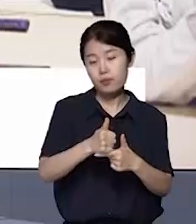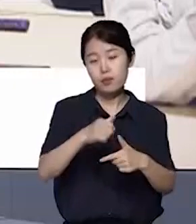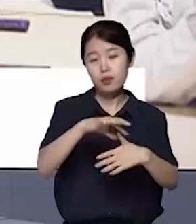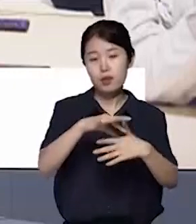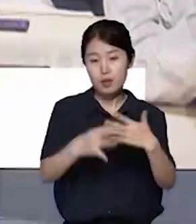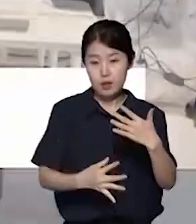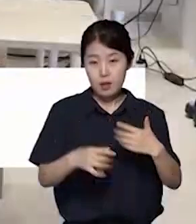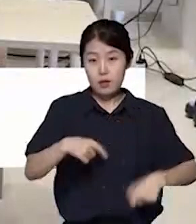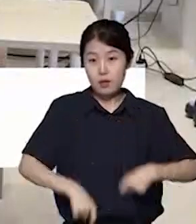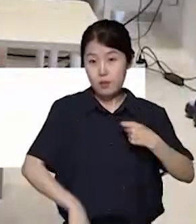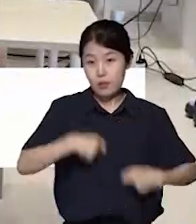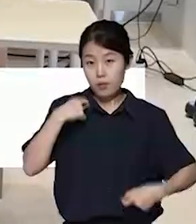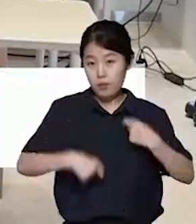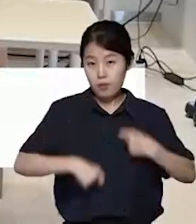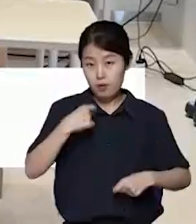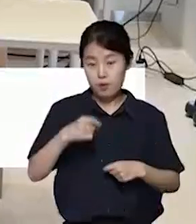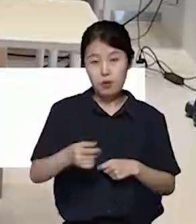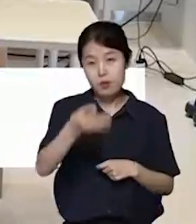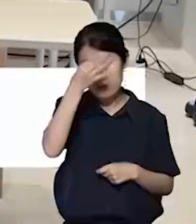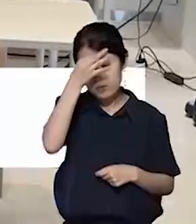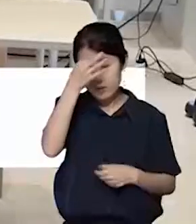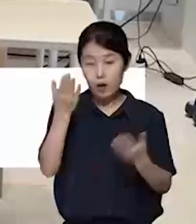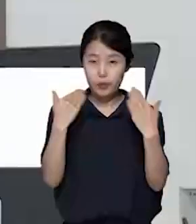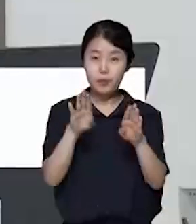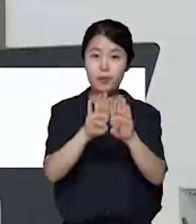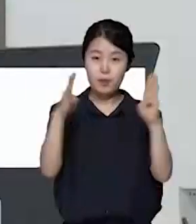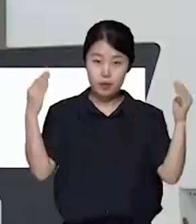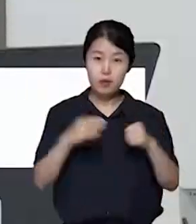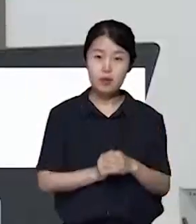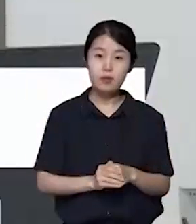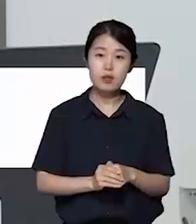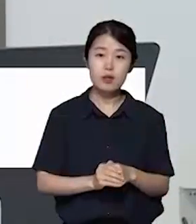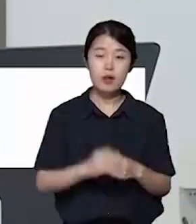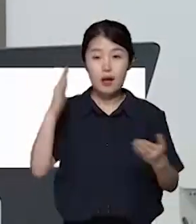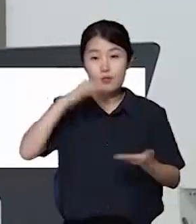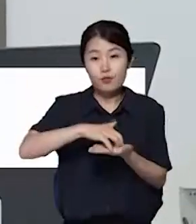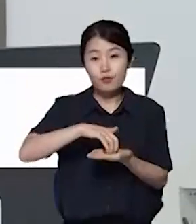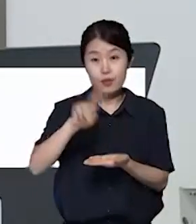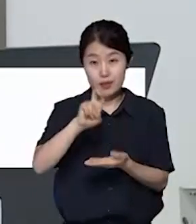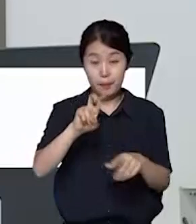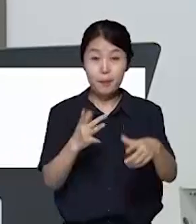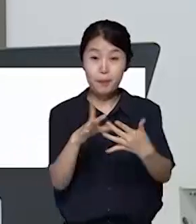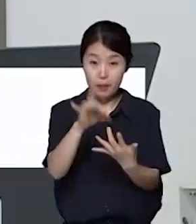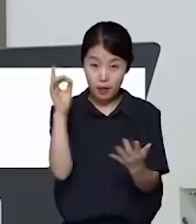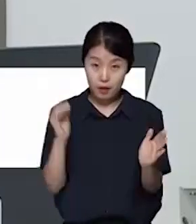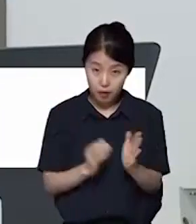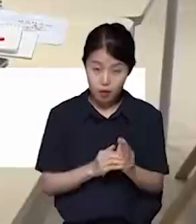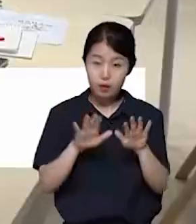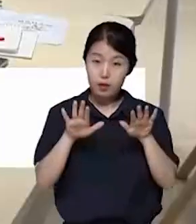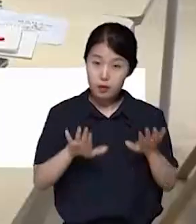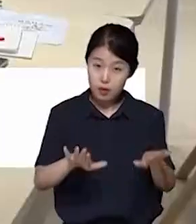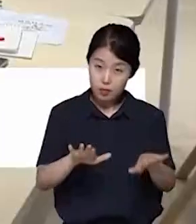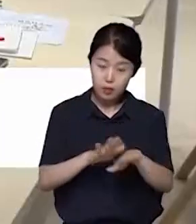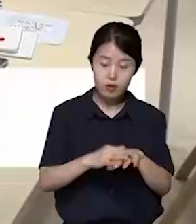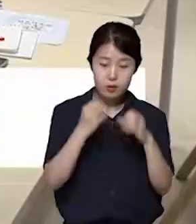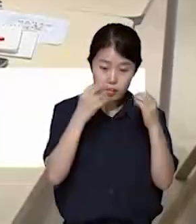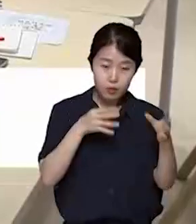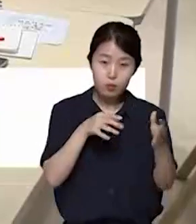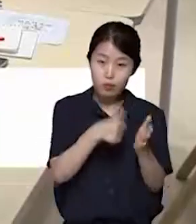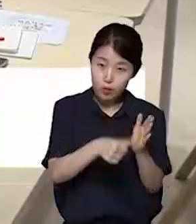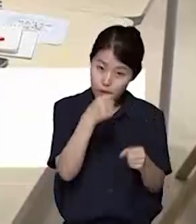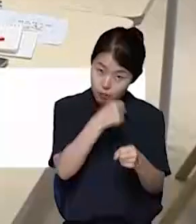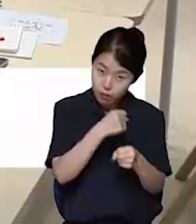오늘 개강했습니다. 일기에 선발된 교육생 20명은 디지털 커머스 역량 강화 교육과 시제품 제작,